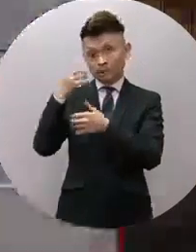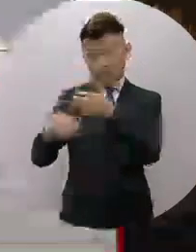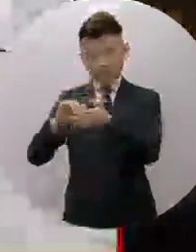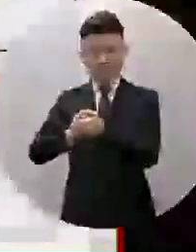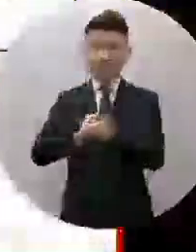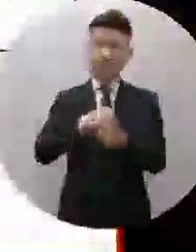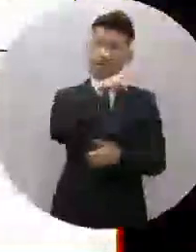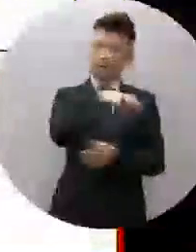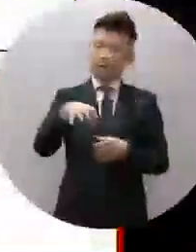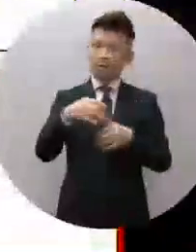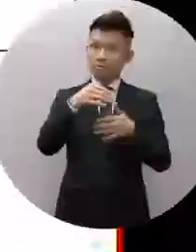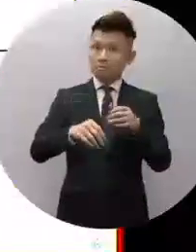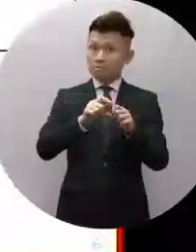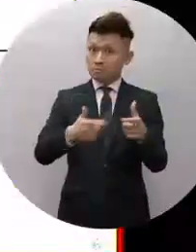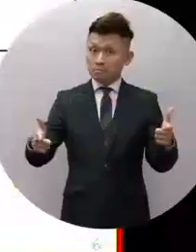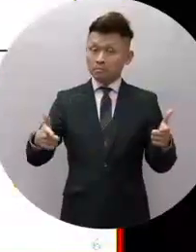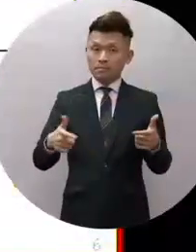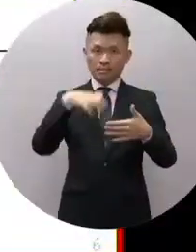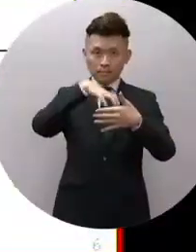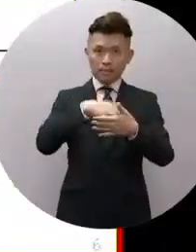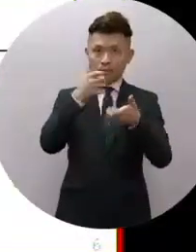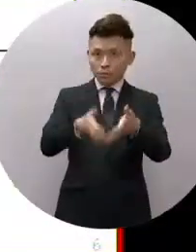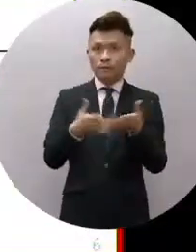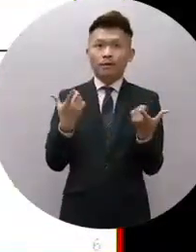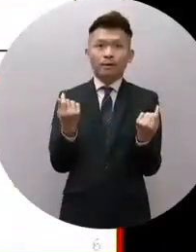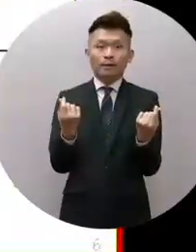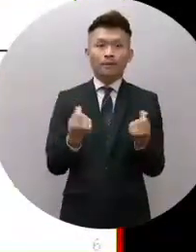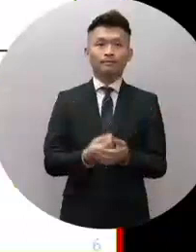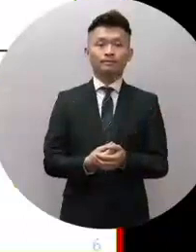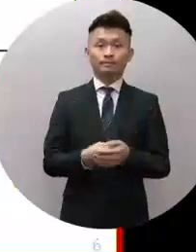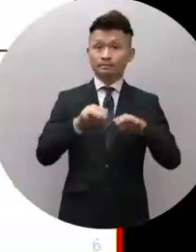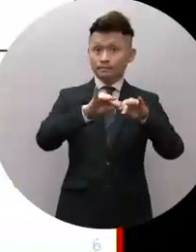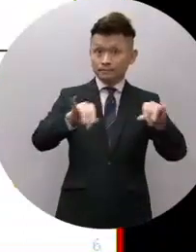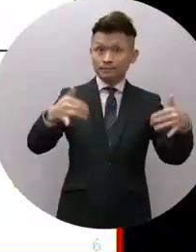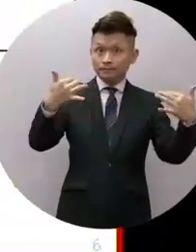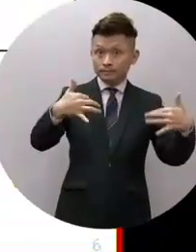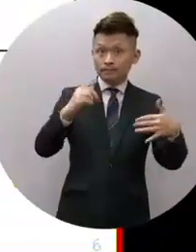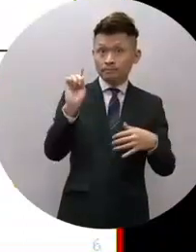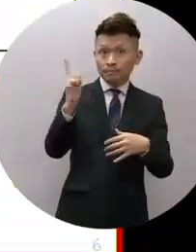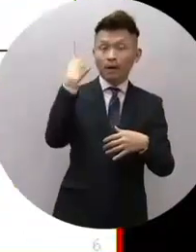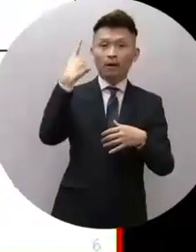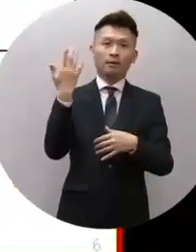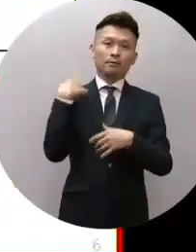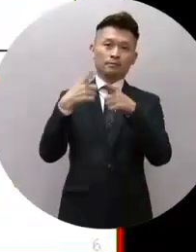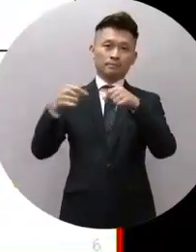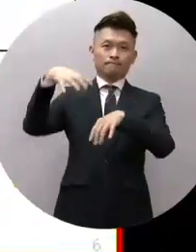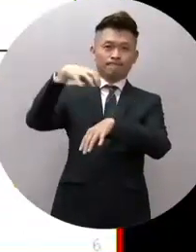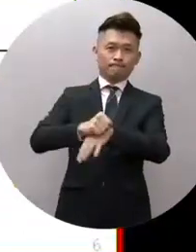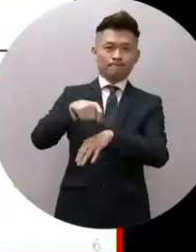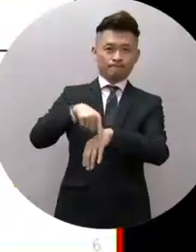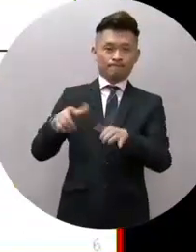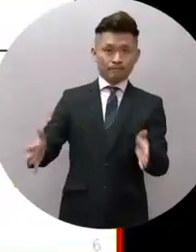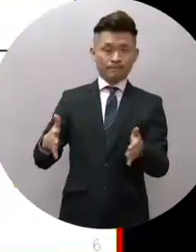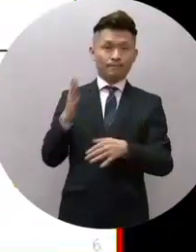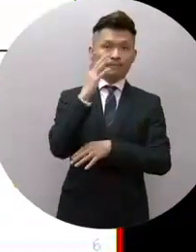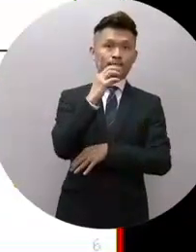个不同，它里面有非常重要的一点就是。要讲土地的问题，我们要从日据时代开始说起。国民